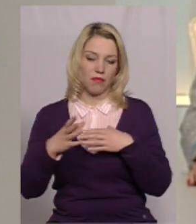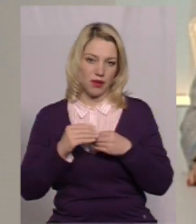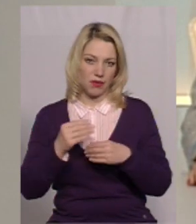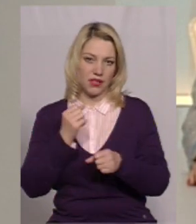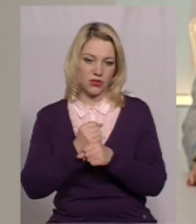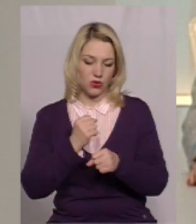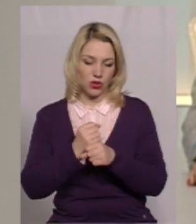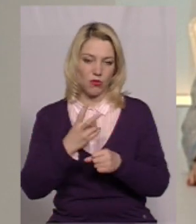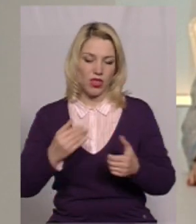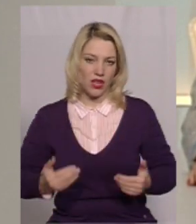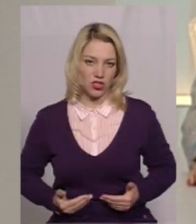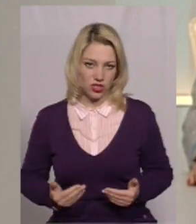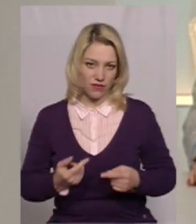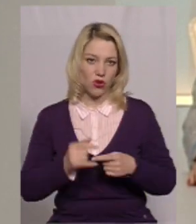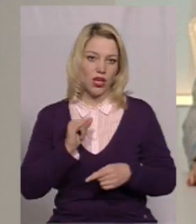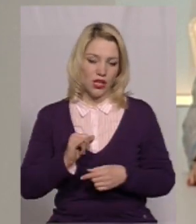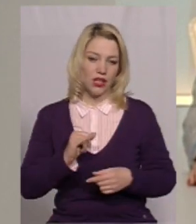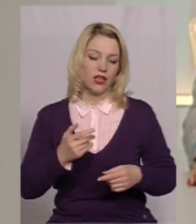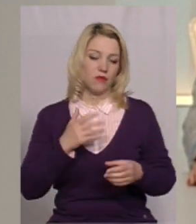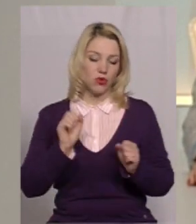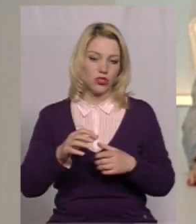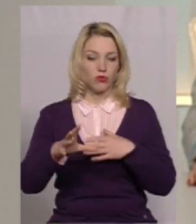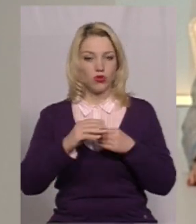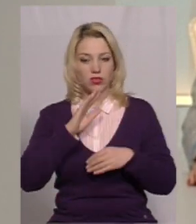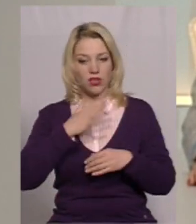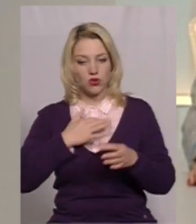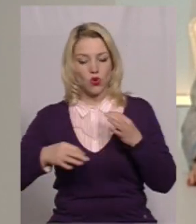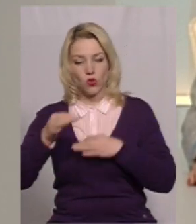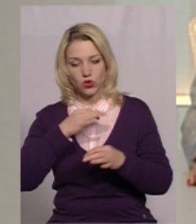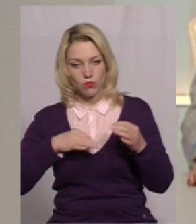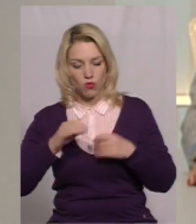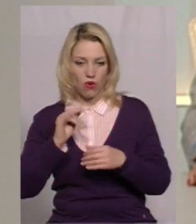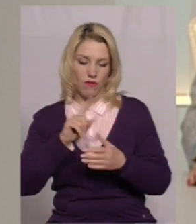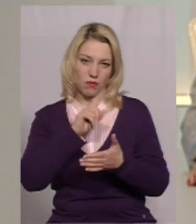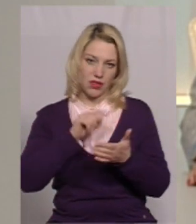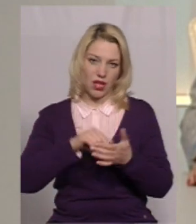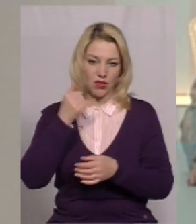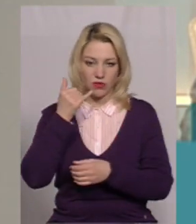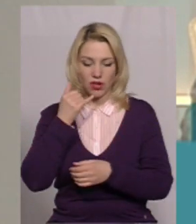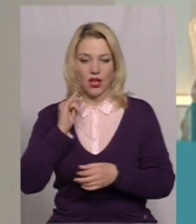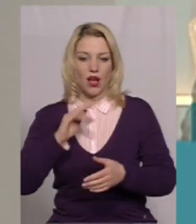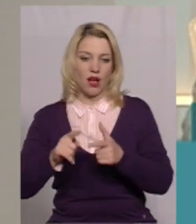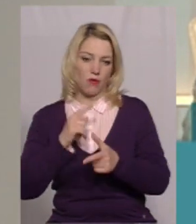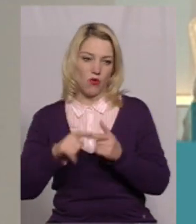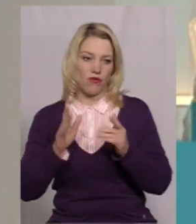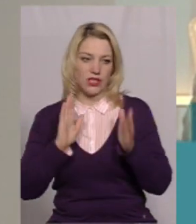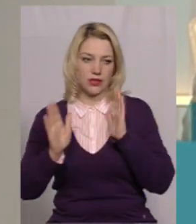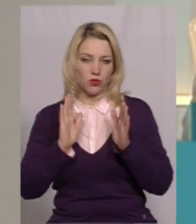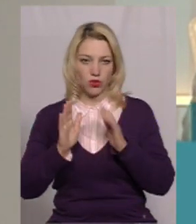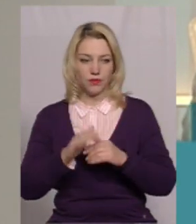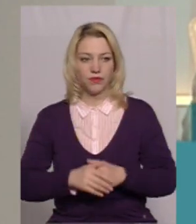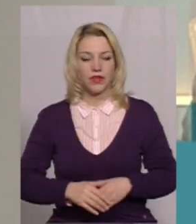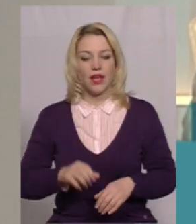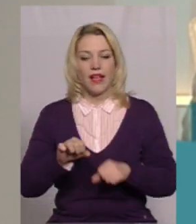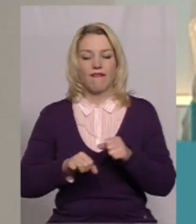наживо. Ви можете долучатися до розмови та ставити запитання телефоном або у мережі Facebook.